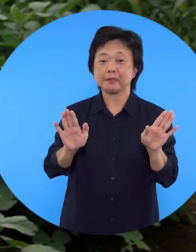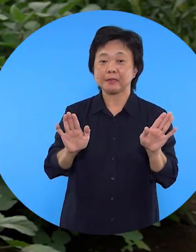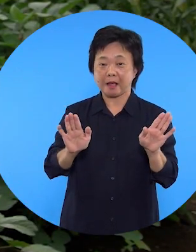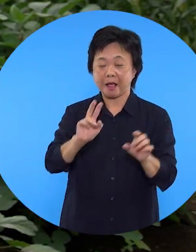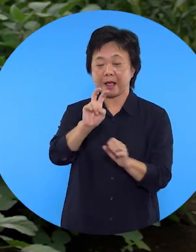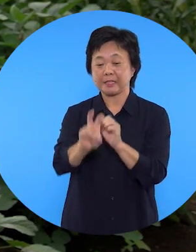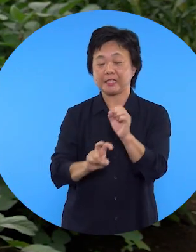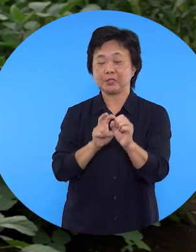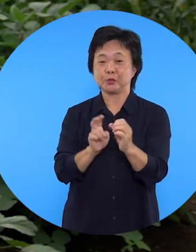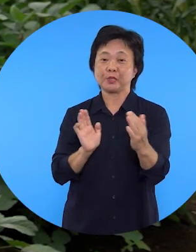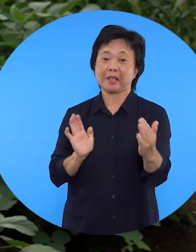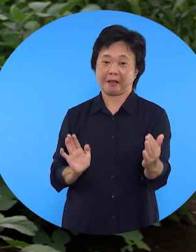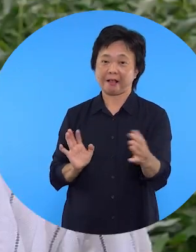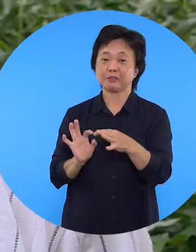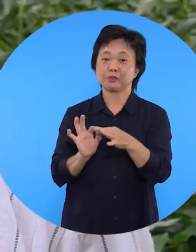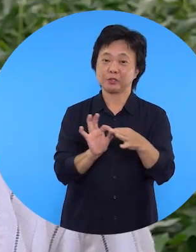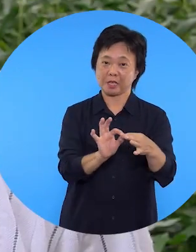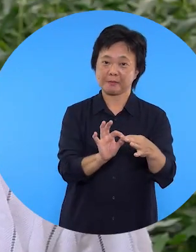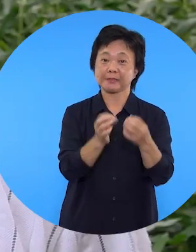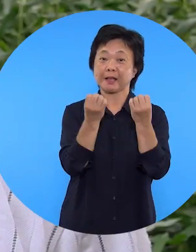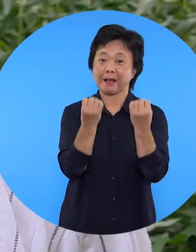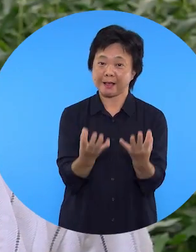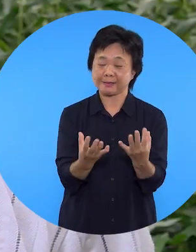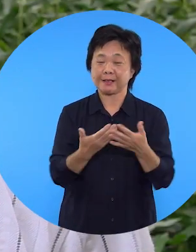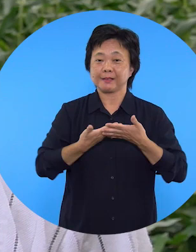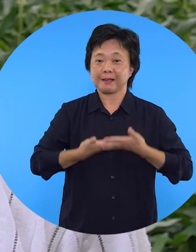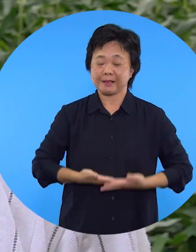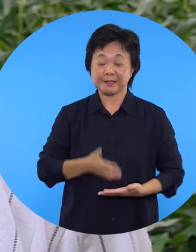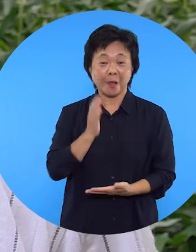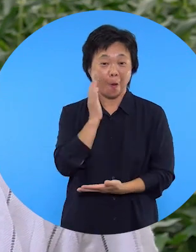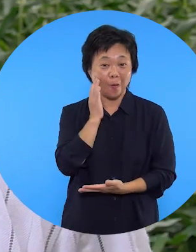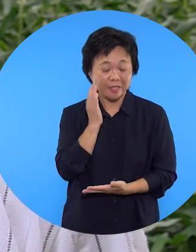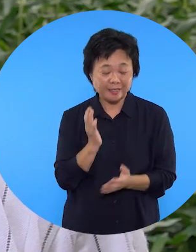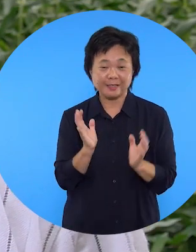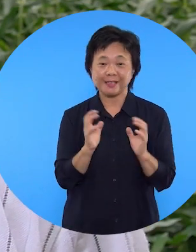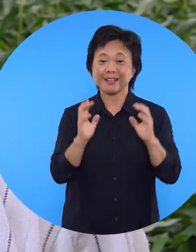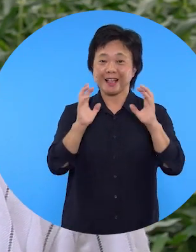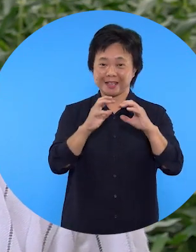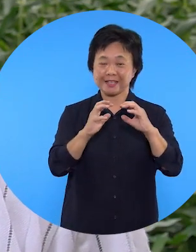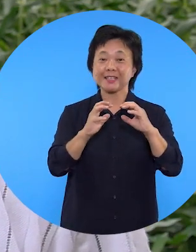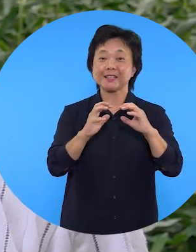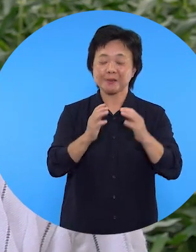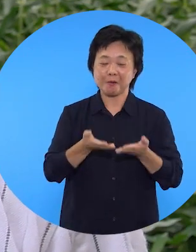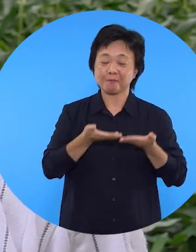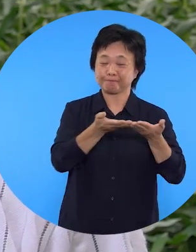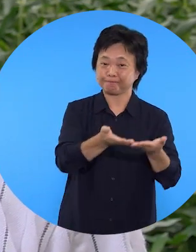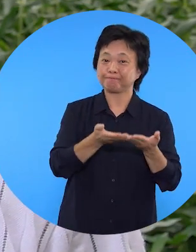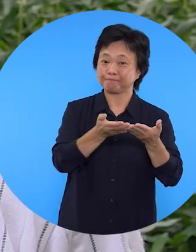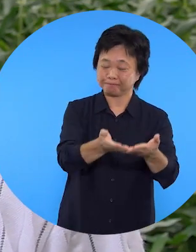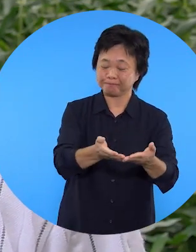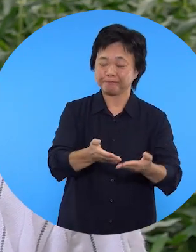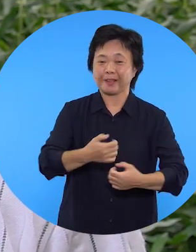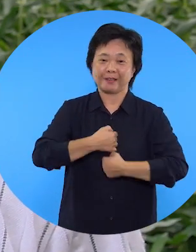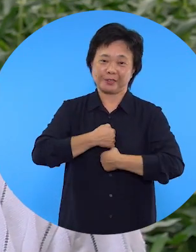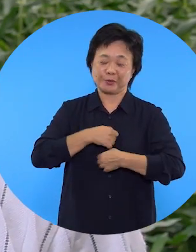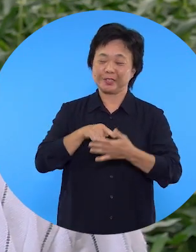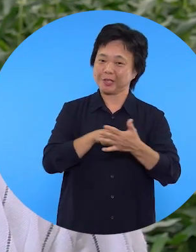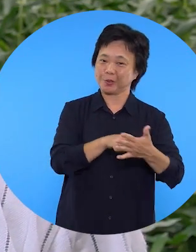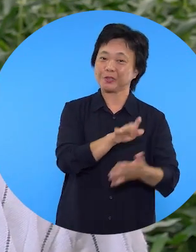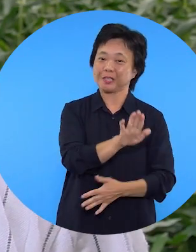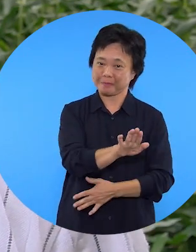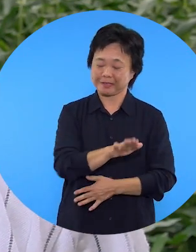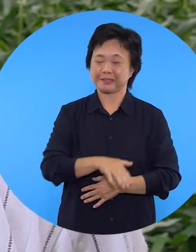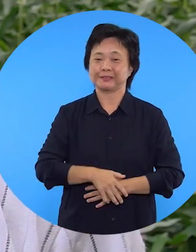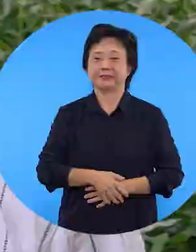20年弱ぐらいたちますねやはり新鮮で安全おいしい野菜を農兵するように心がけており